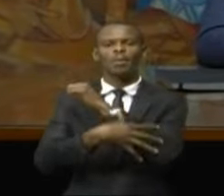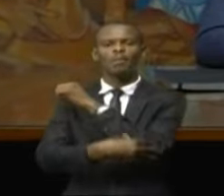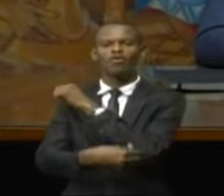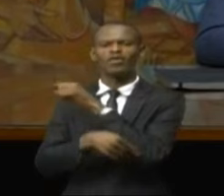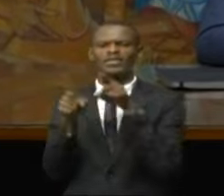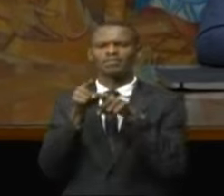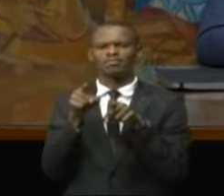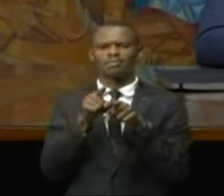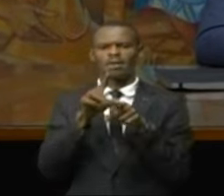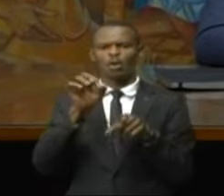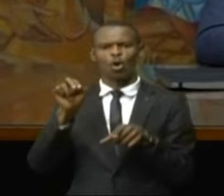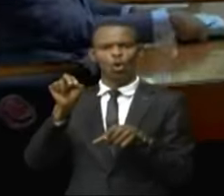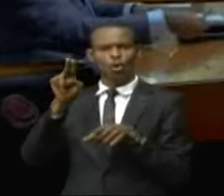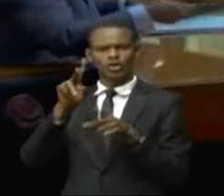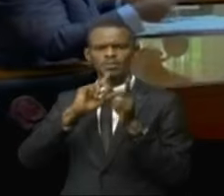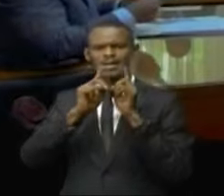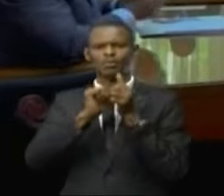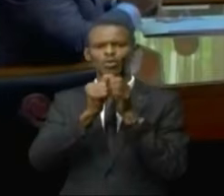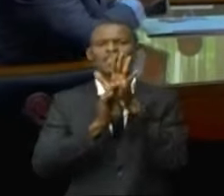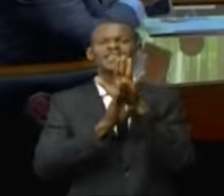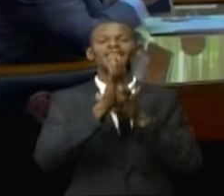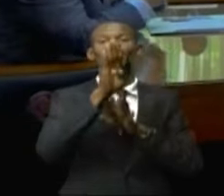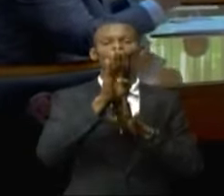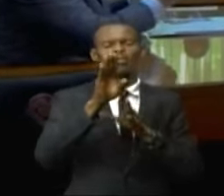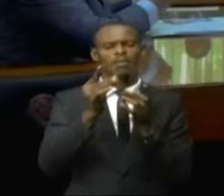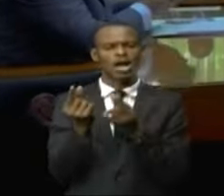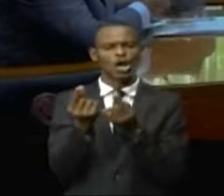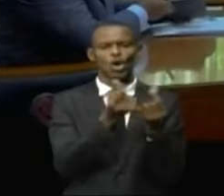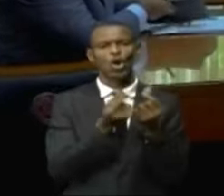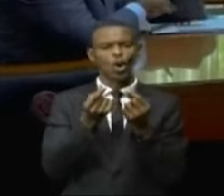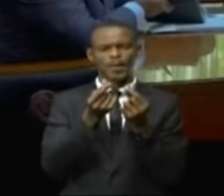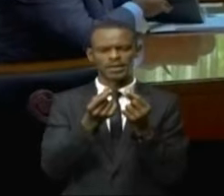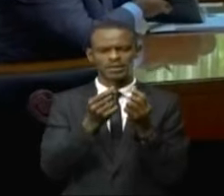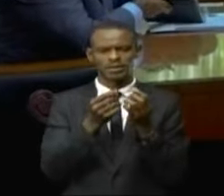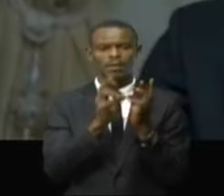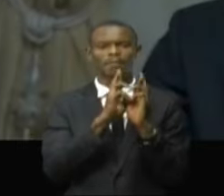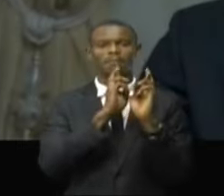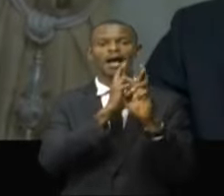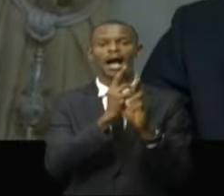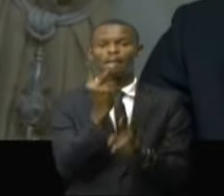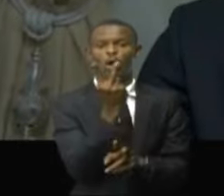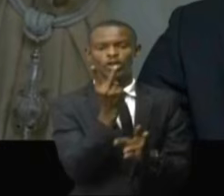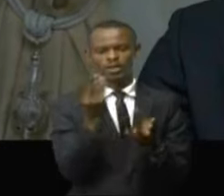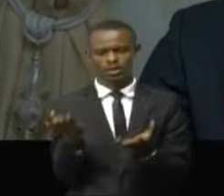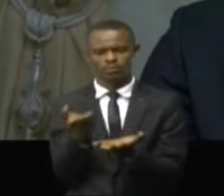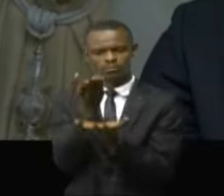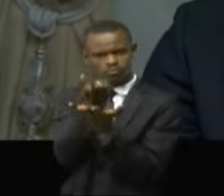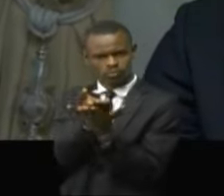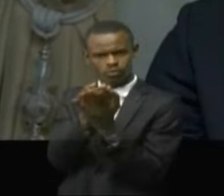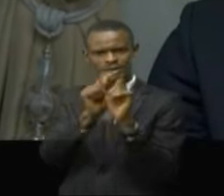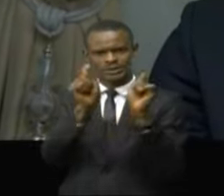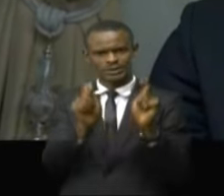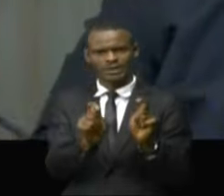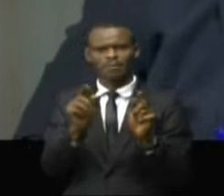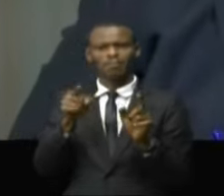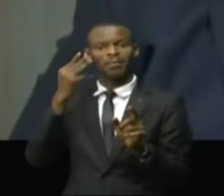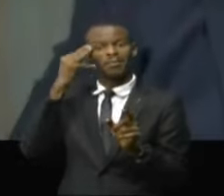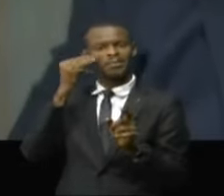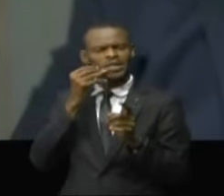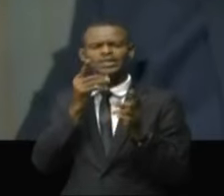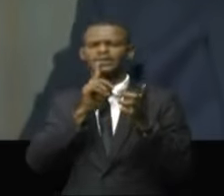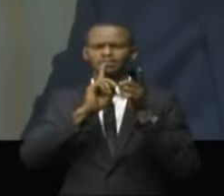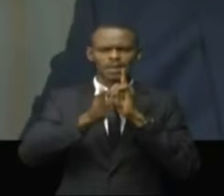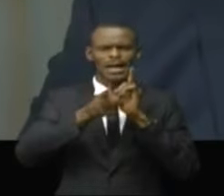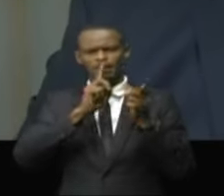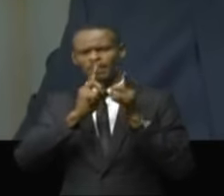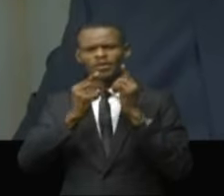et le développement. Le Premier ministre Jean-Michel Samaloukonde engage les gouvernements congolais à renforcer les actions dans les